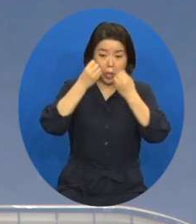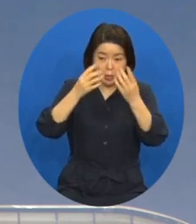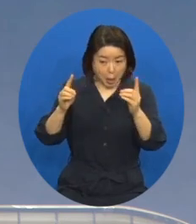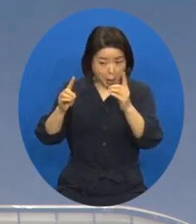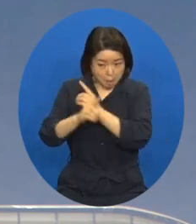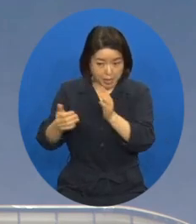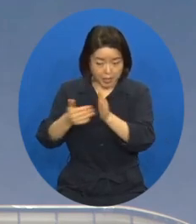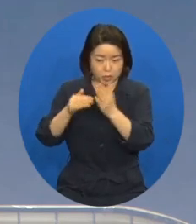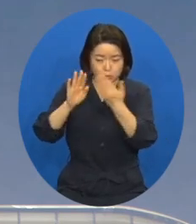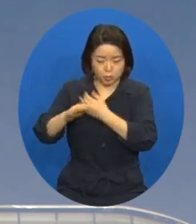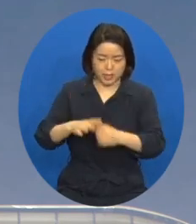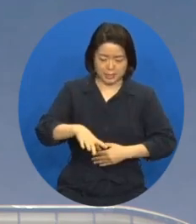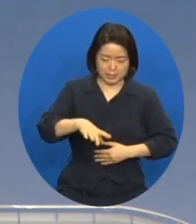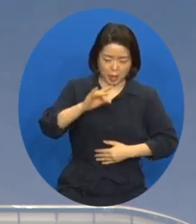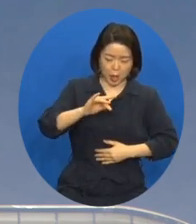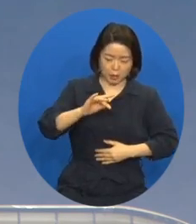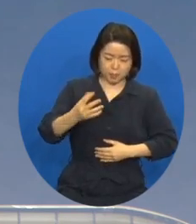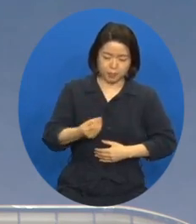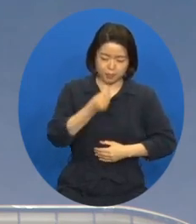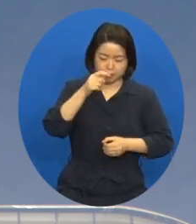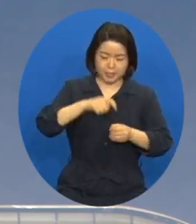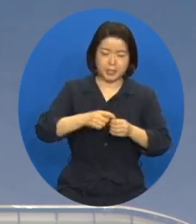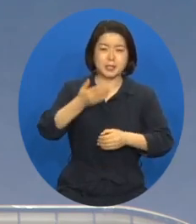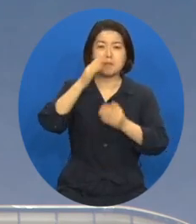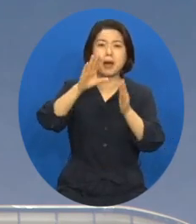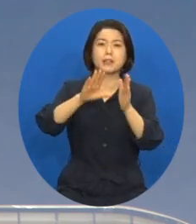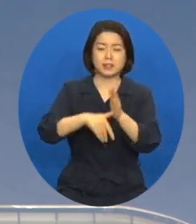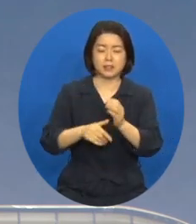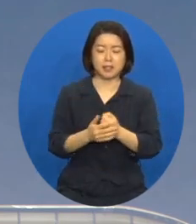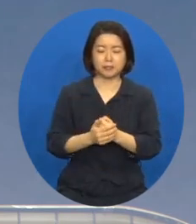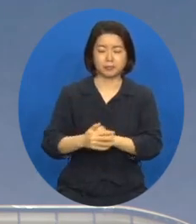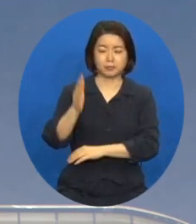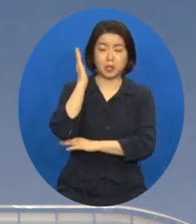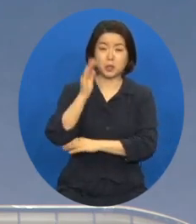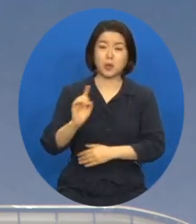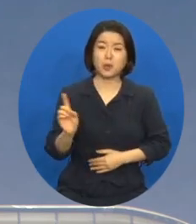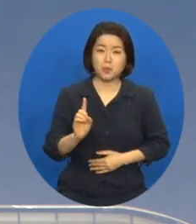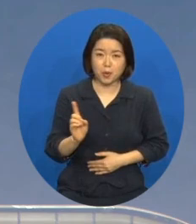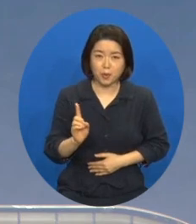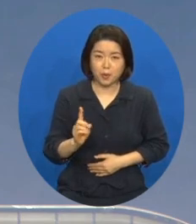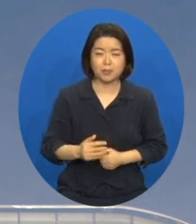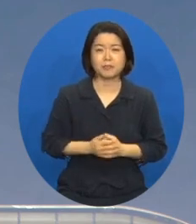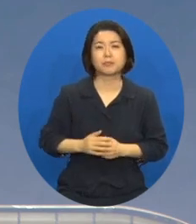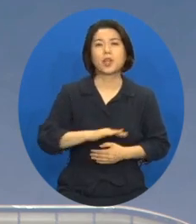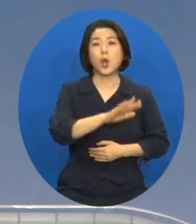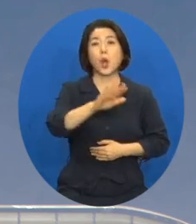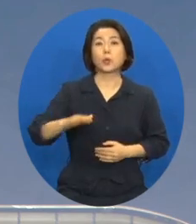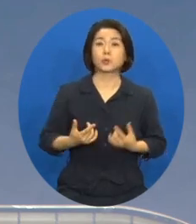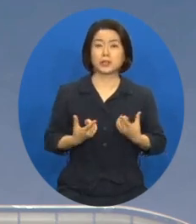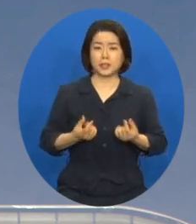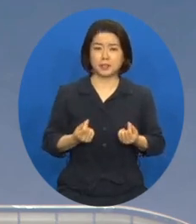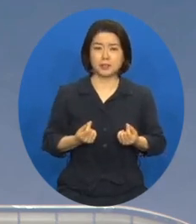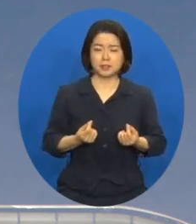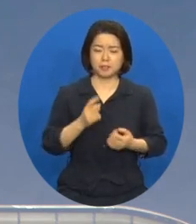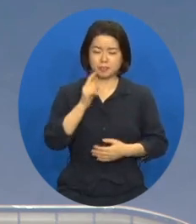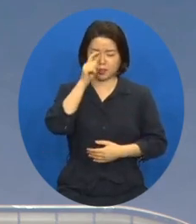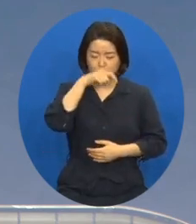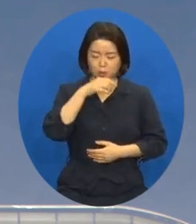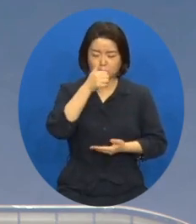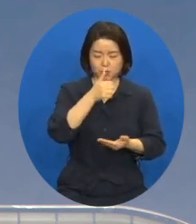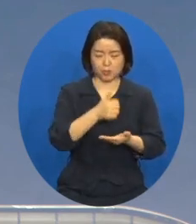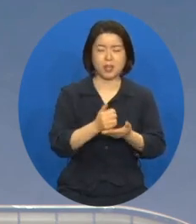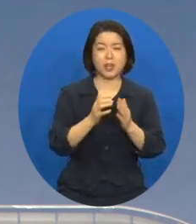번째 성찬 받을 때예요. 그때 설교가 어떤 설교였느냐. 우리 같은 이런 참 더러운